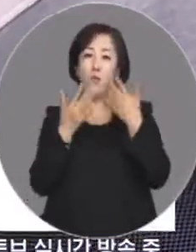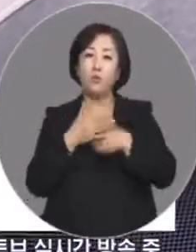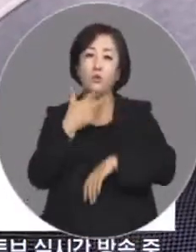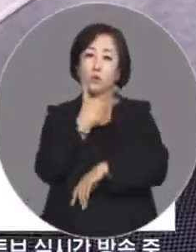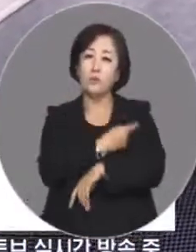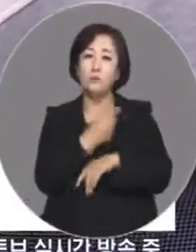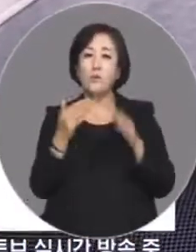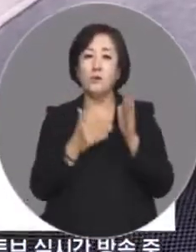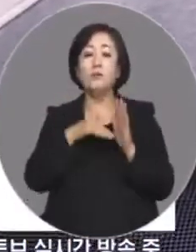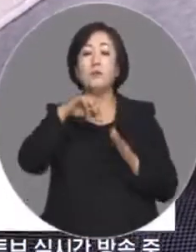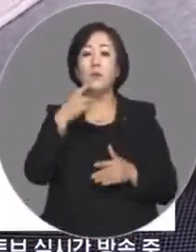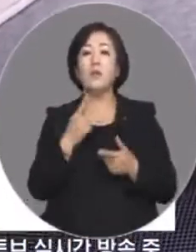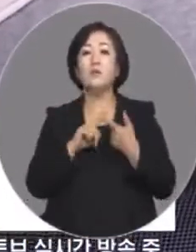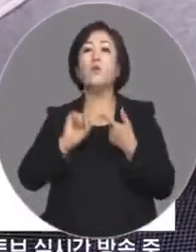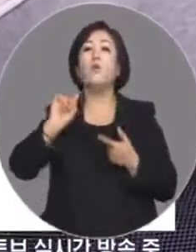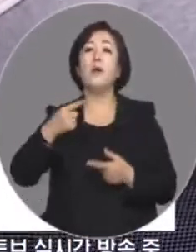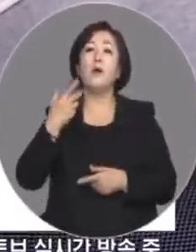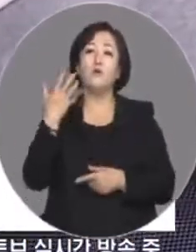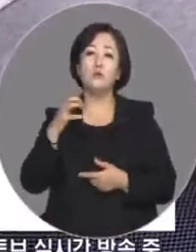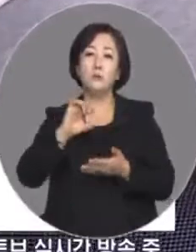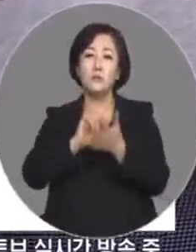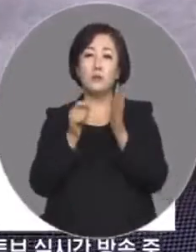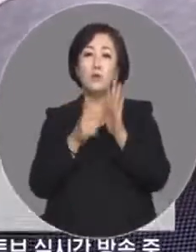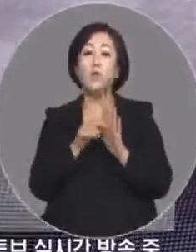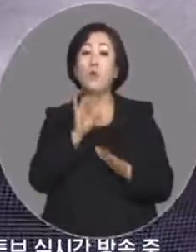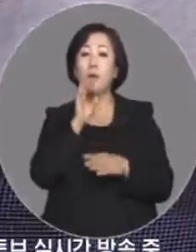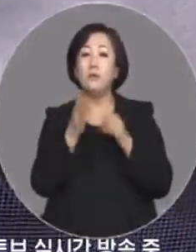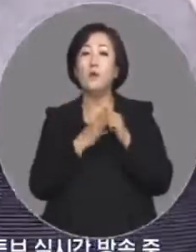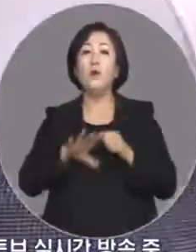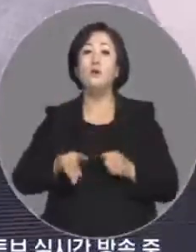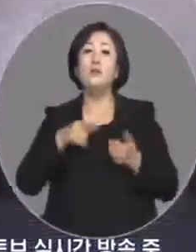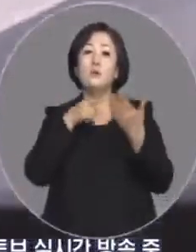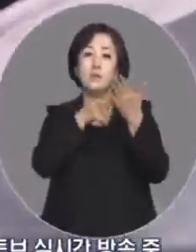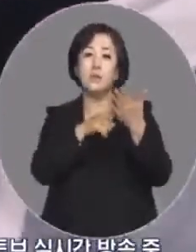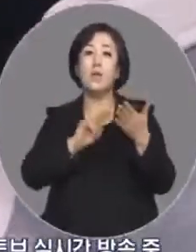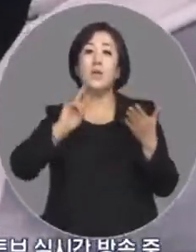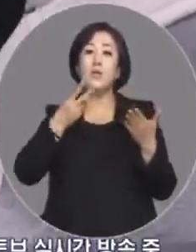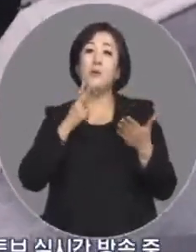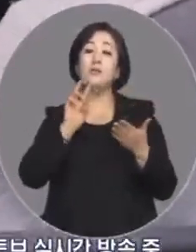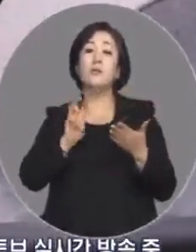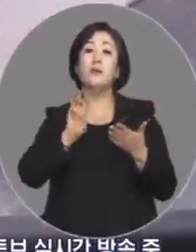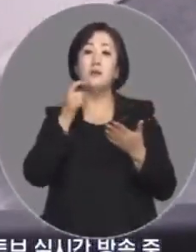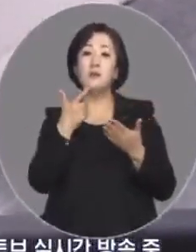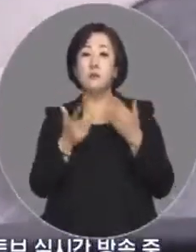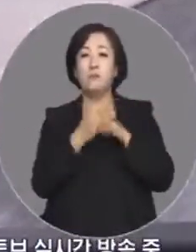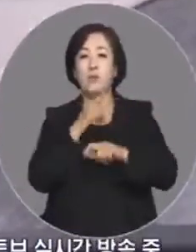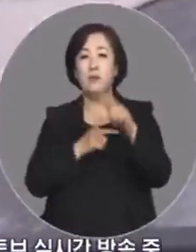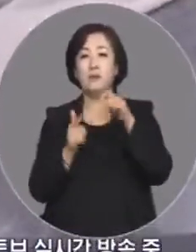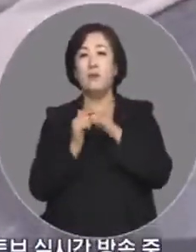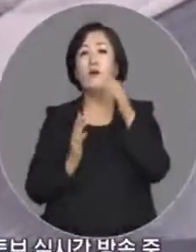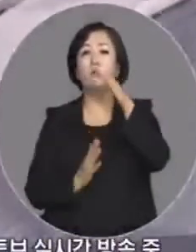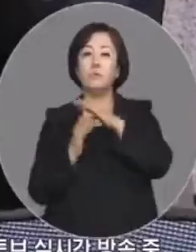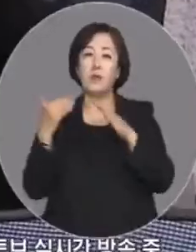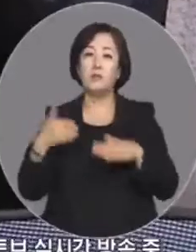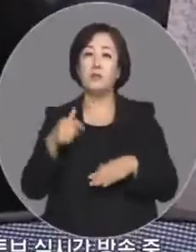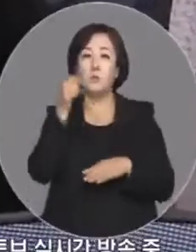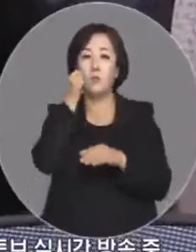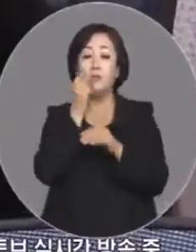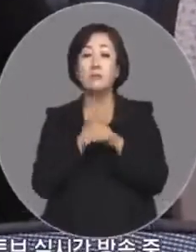해도 접종자는 190여 명에 그쳐 당초 희망자 236명에 크게 못 미칠 전망입니다.